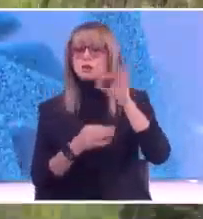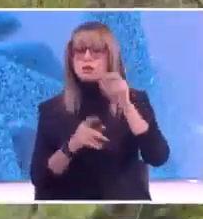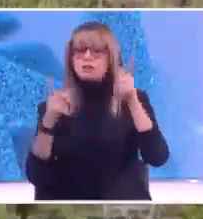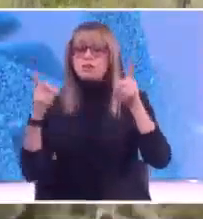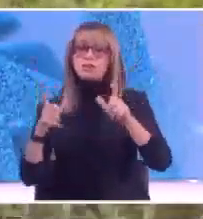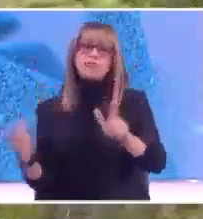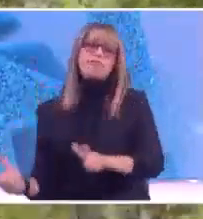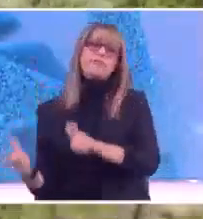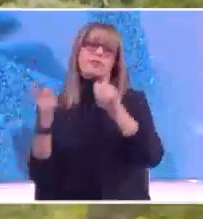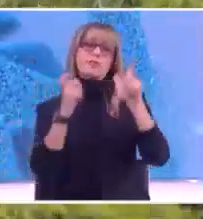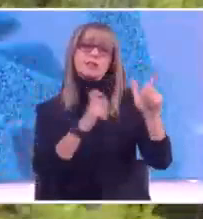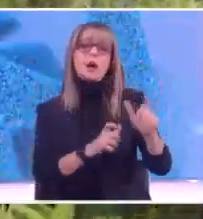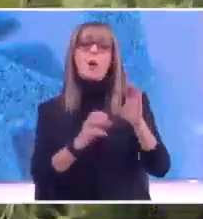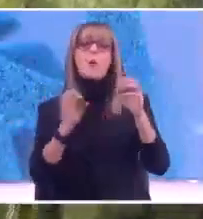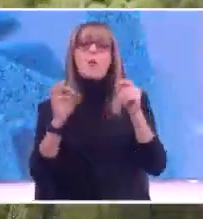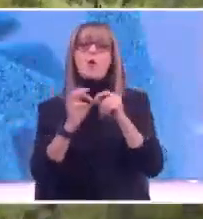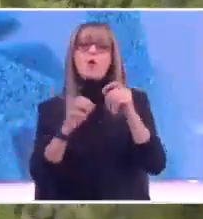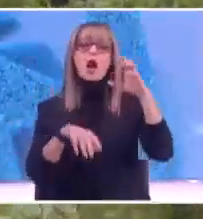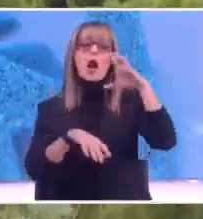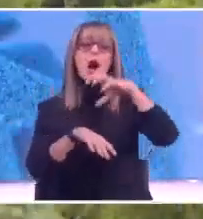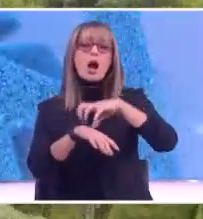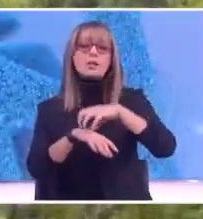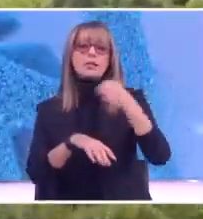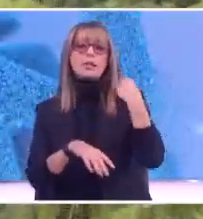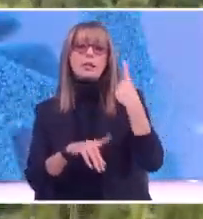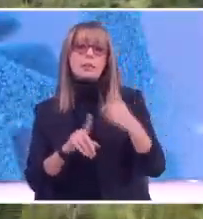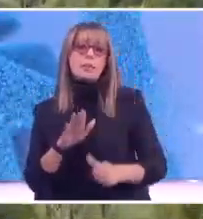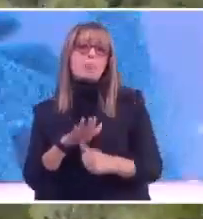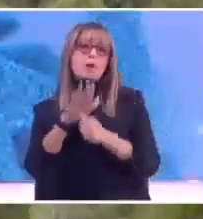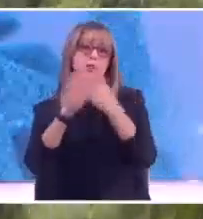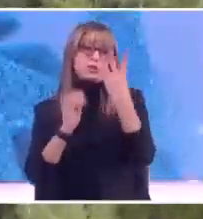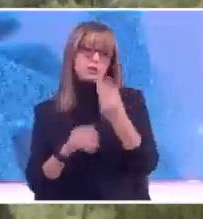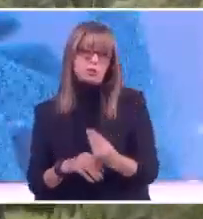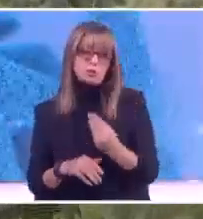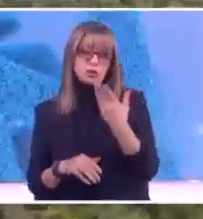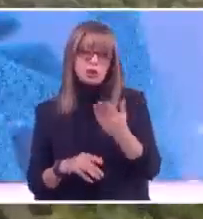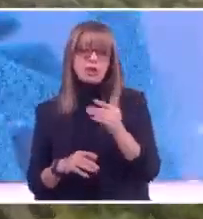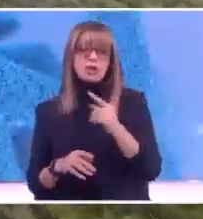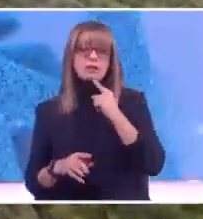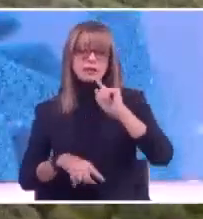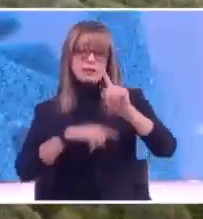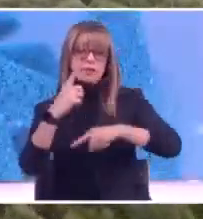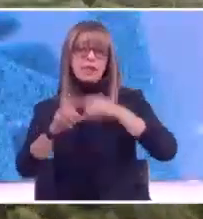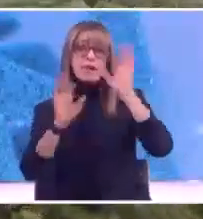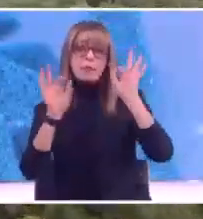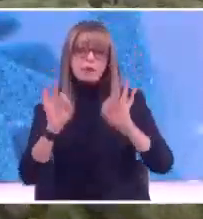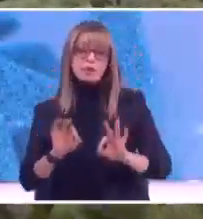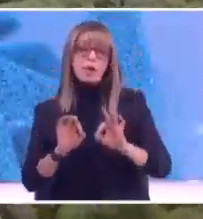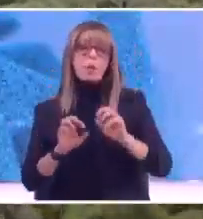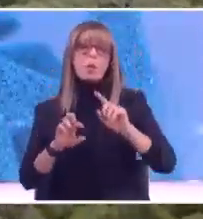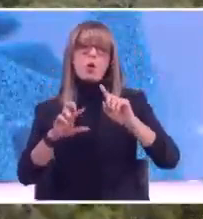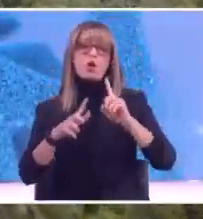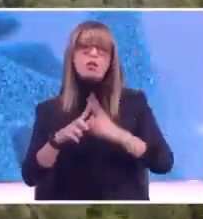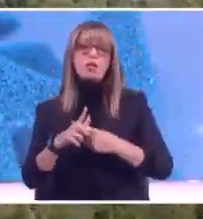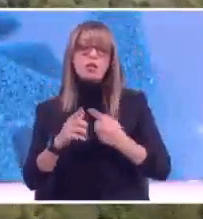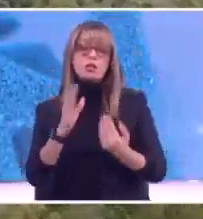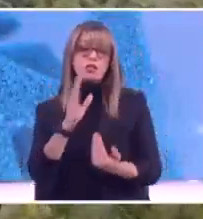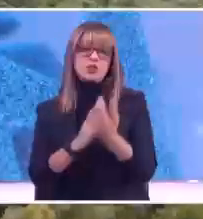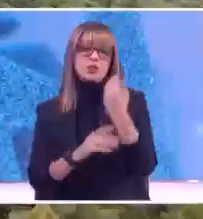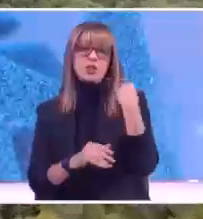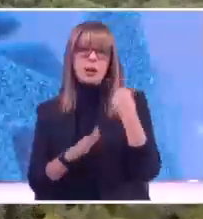taşımakta buldu. Borneo Adası'na yeni bir başkent kurulacak. Gelecek yıl başlanacak projeyle kurulacak yeni